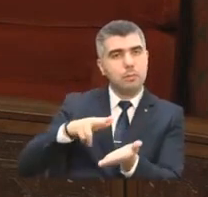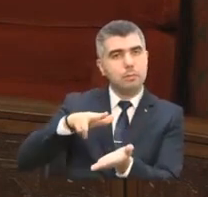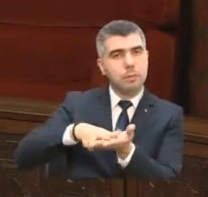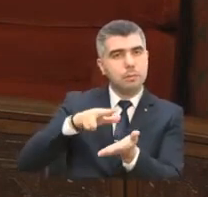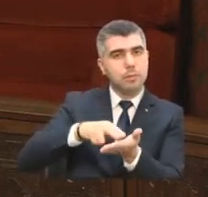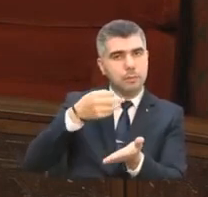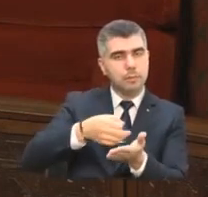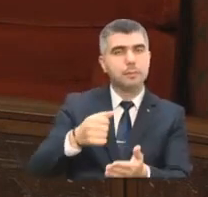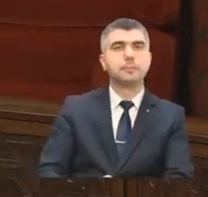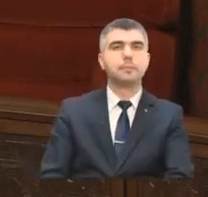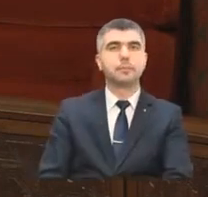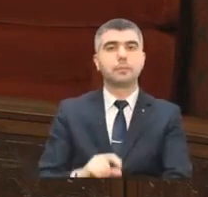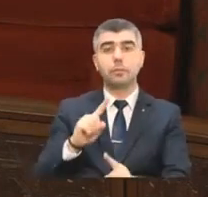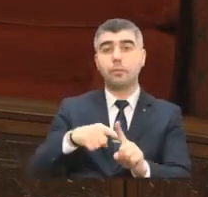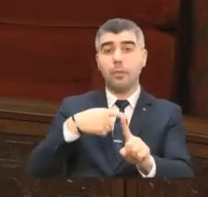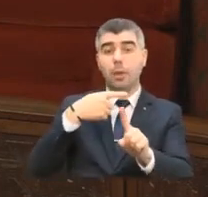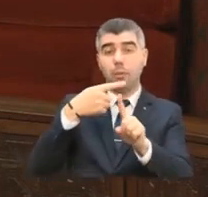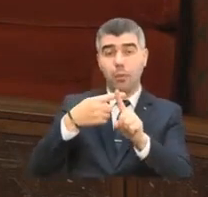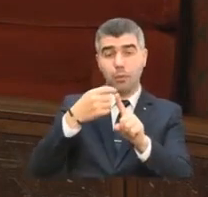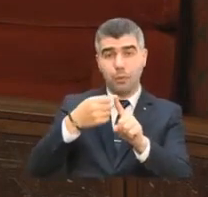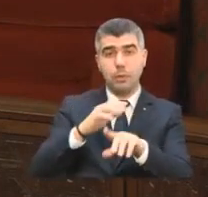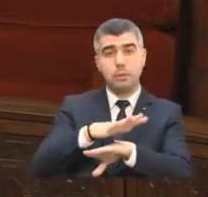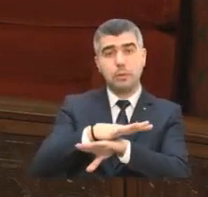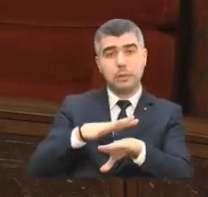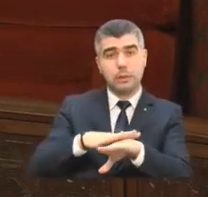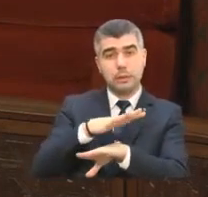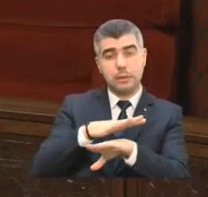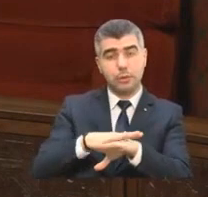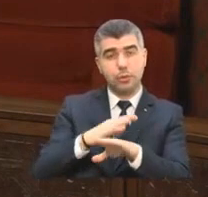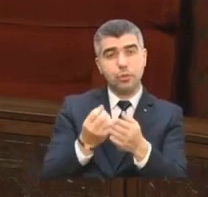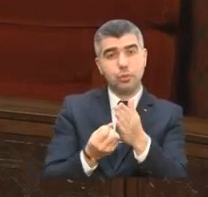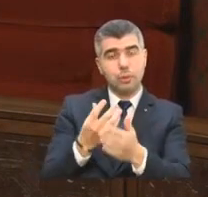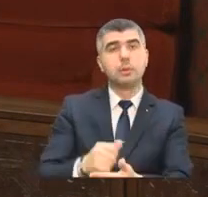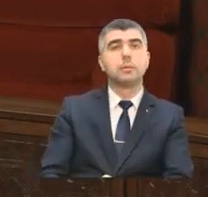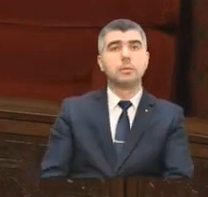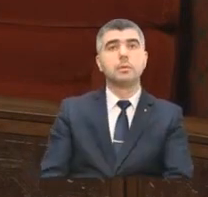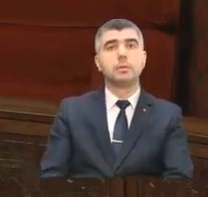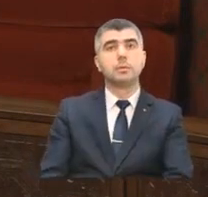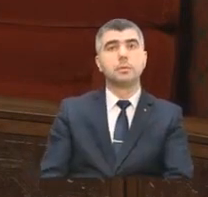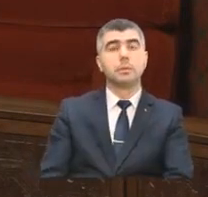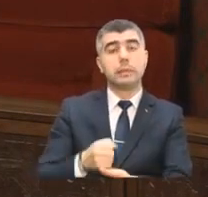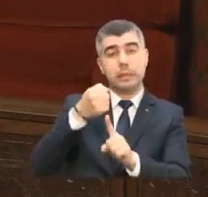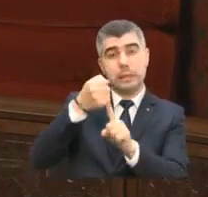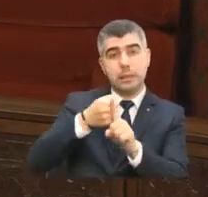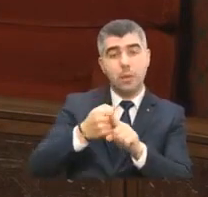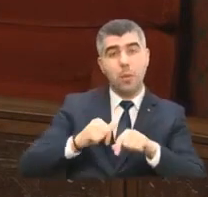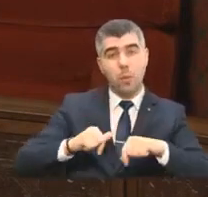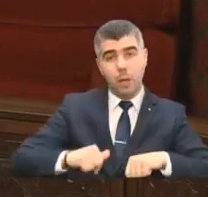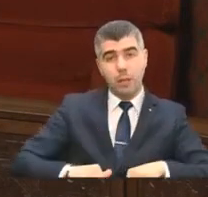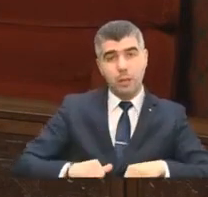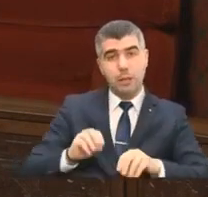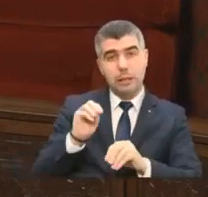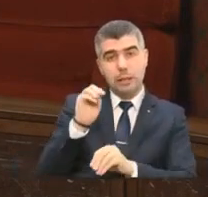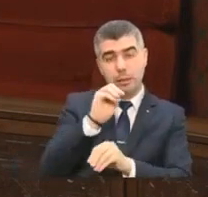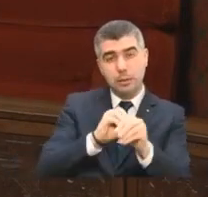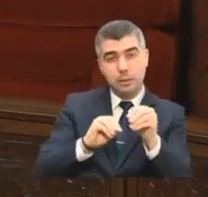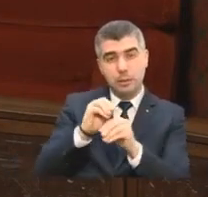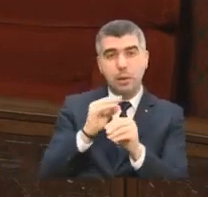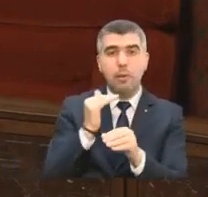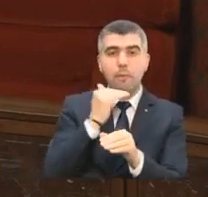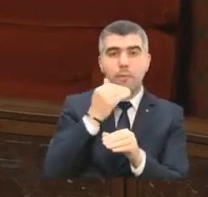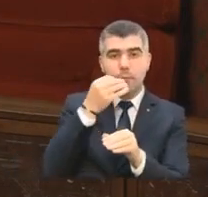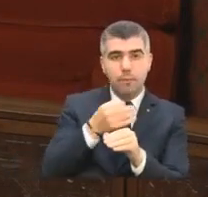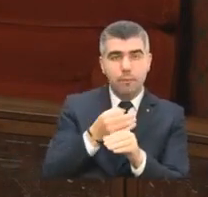وأيضا بالنسبة للتنزيل الجهوية المتقدمة غادي تقوم الوزارة بتسريع وتيرة العمل من أجل